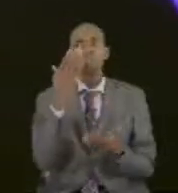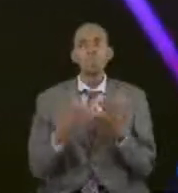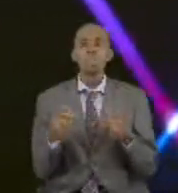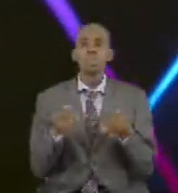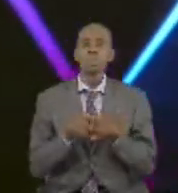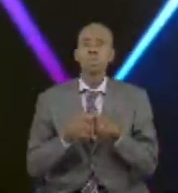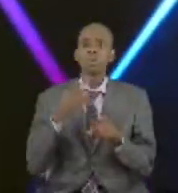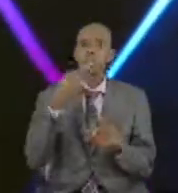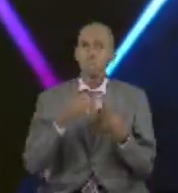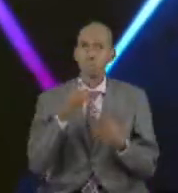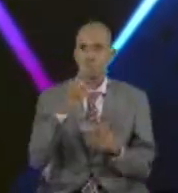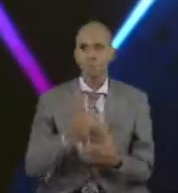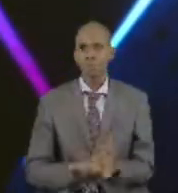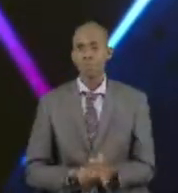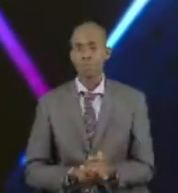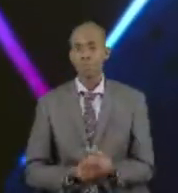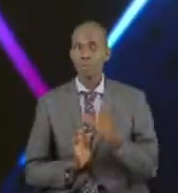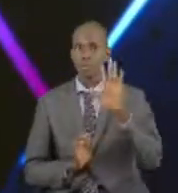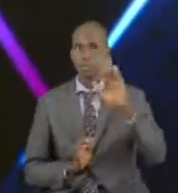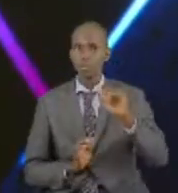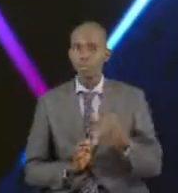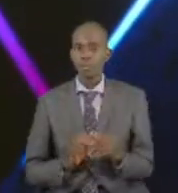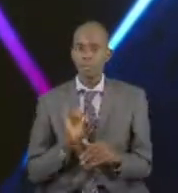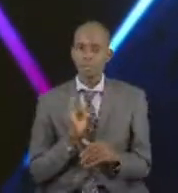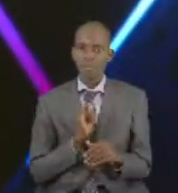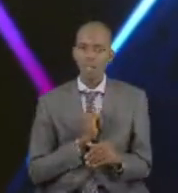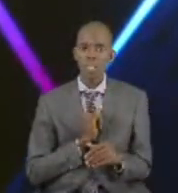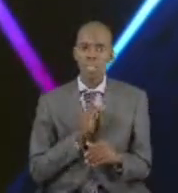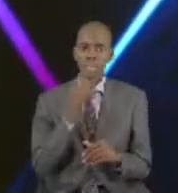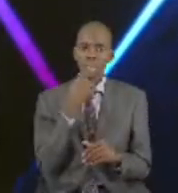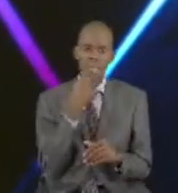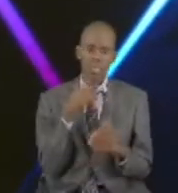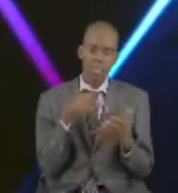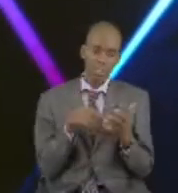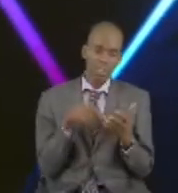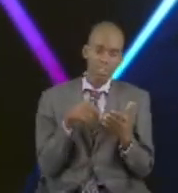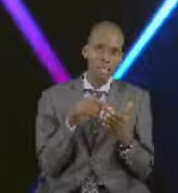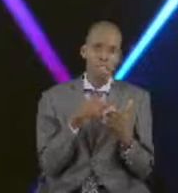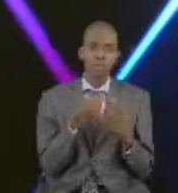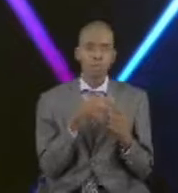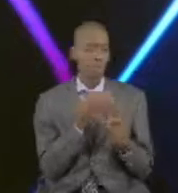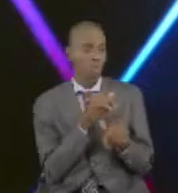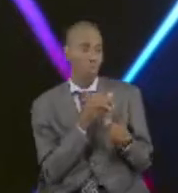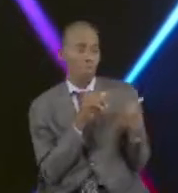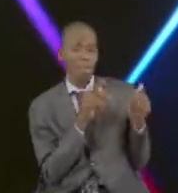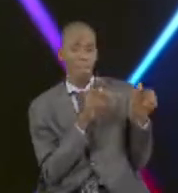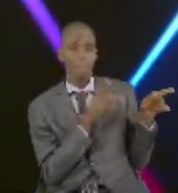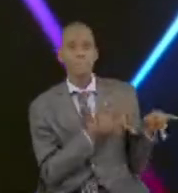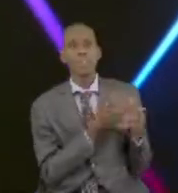Ainsi, ils vont te dire, tu vois, j'ai dit tel à tel ou tel.